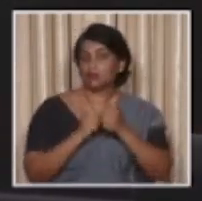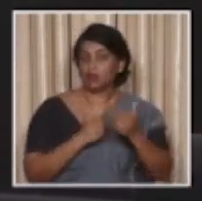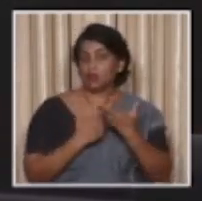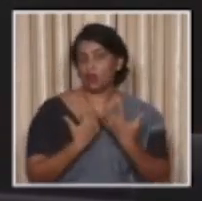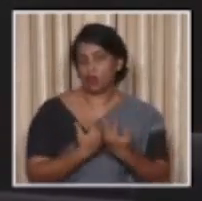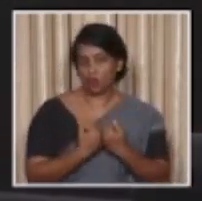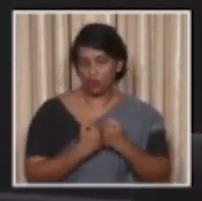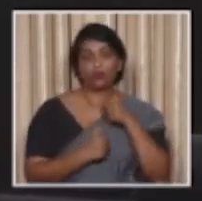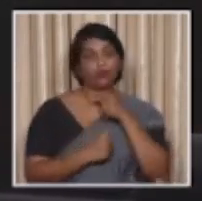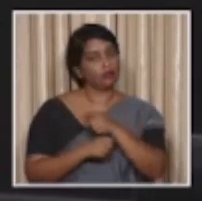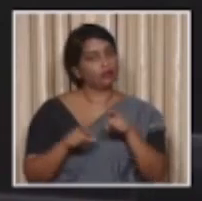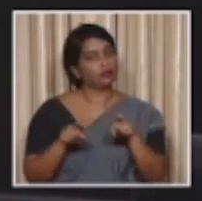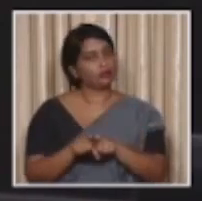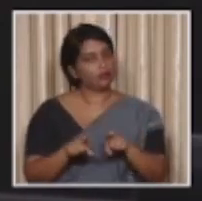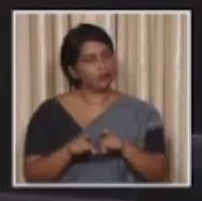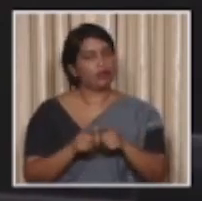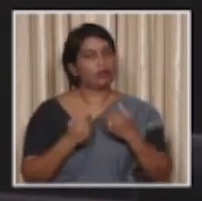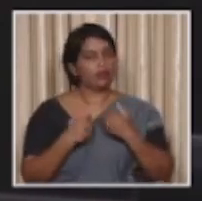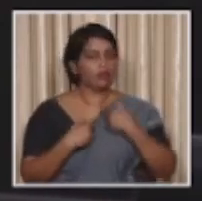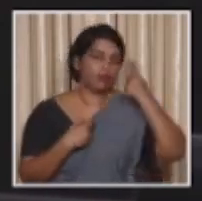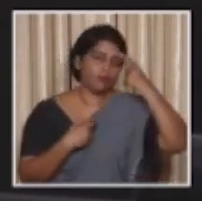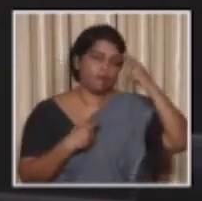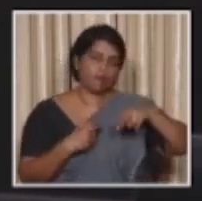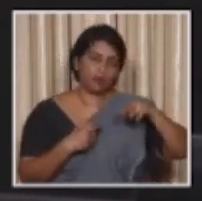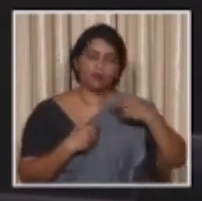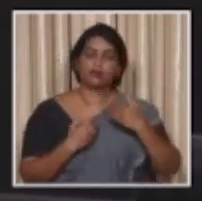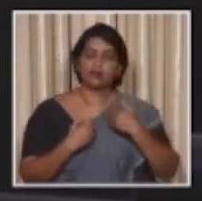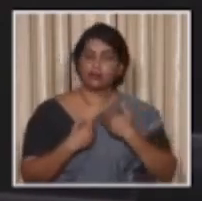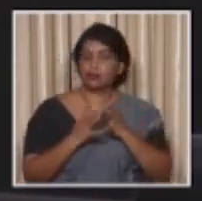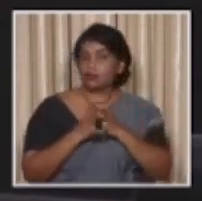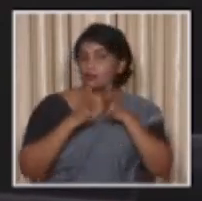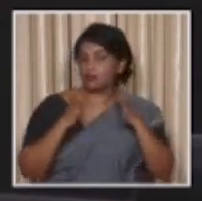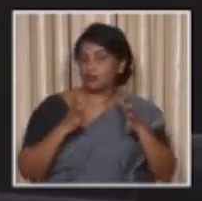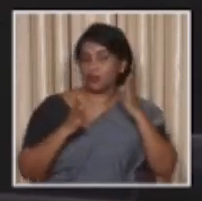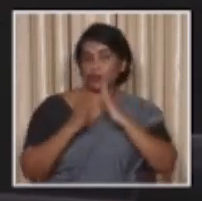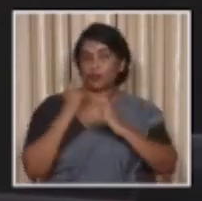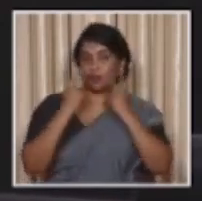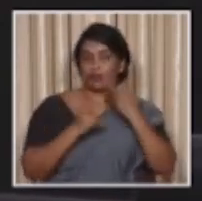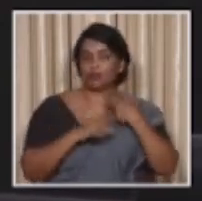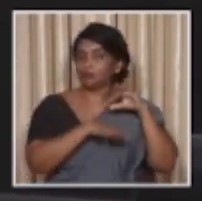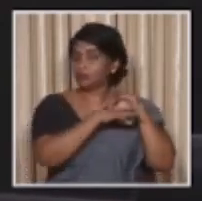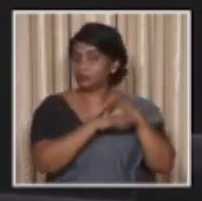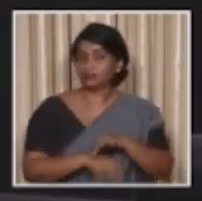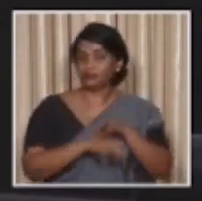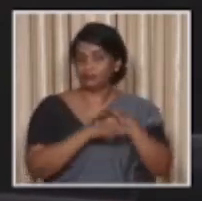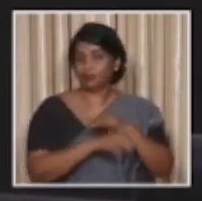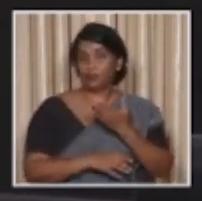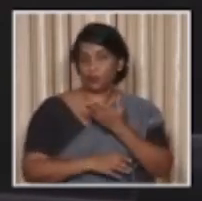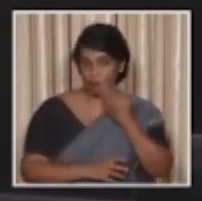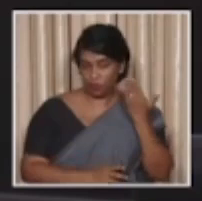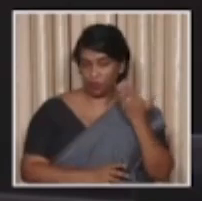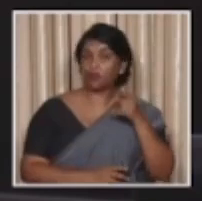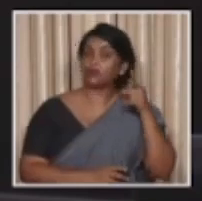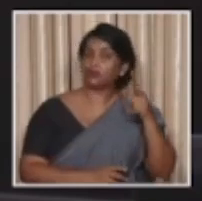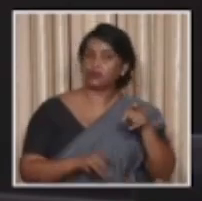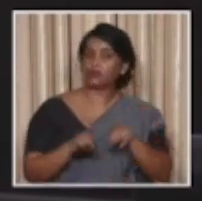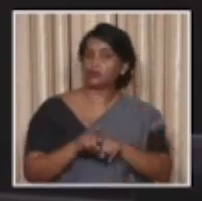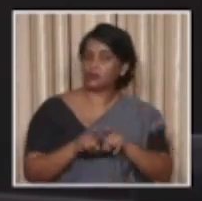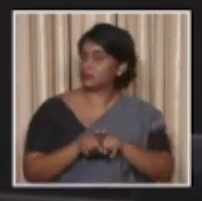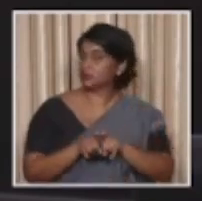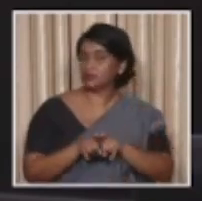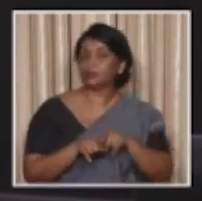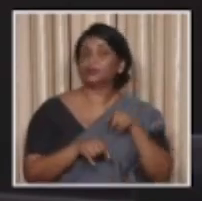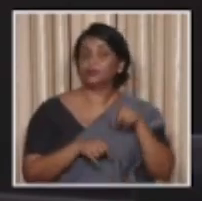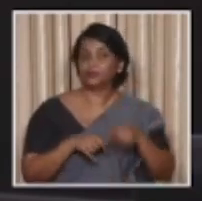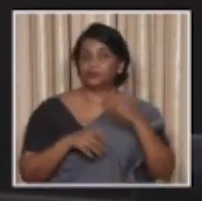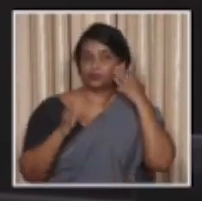අවශ්‍යයි. ඒත් එක්ක අපි විශ්වාස කරනවා අපිට වැඩි වැඩියෙන් සංචාරකව මෙහාට කැඳවගෙන එන්න පුළුවන් කමක් තියෙනවා. ඒ අනුව ගත්තාම